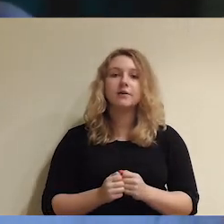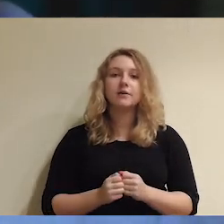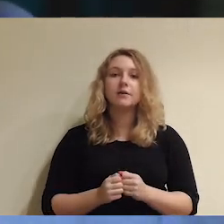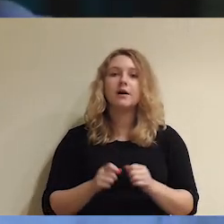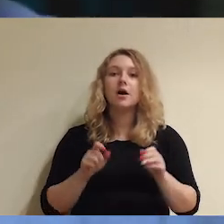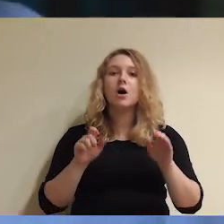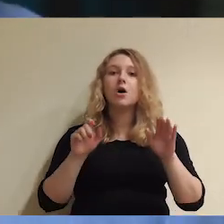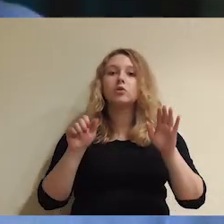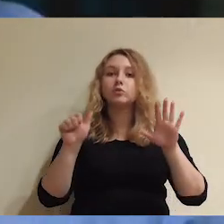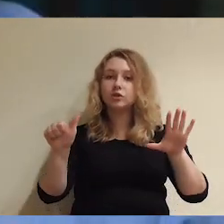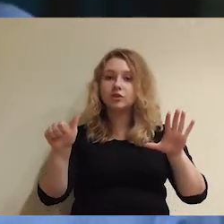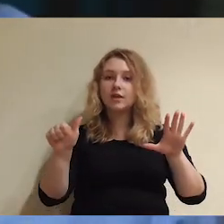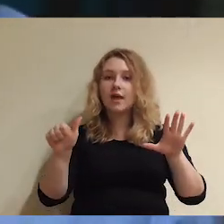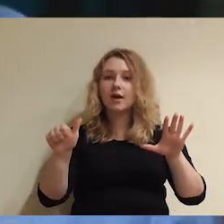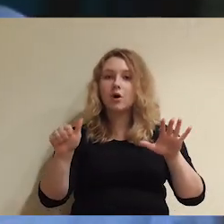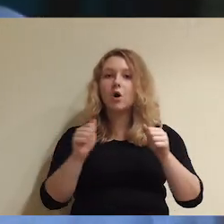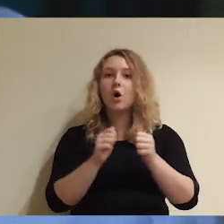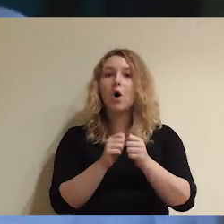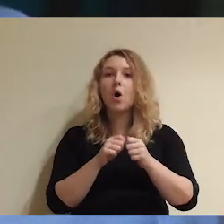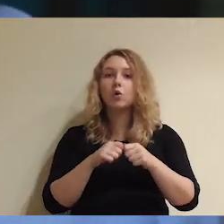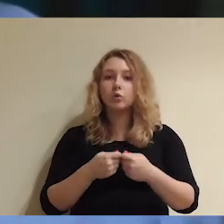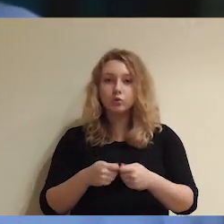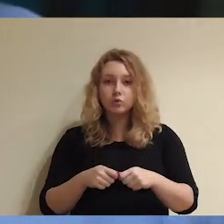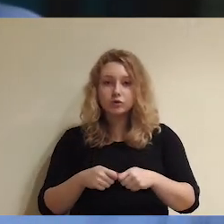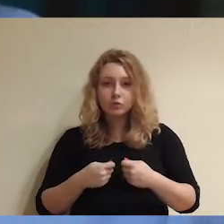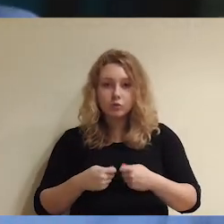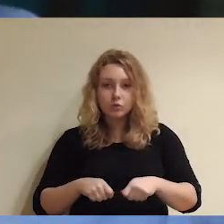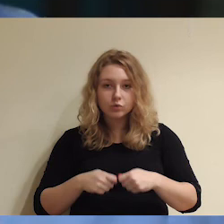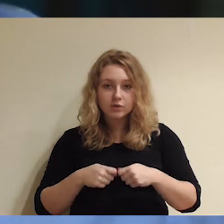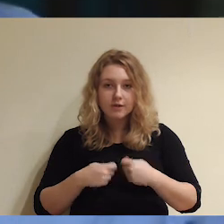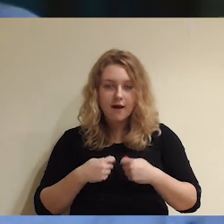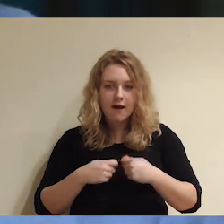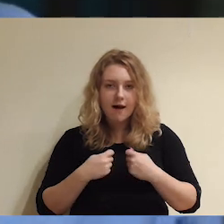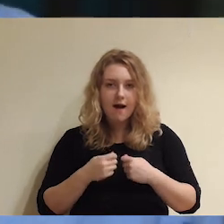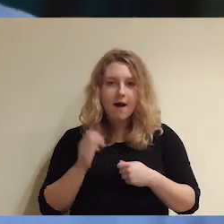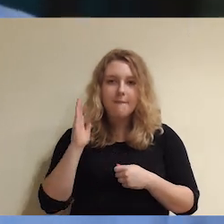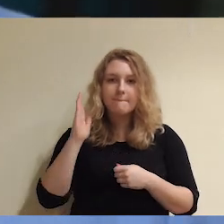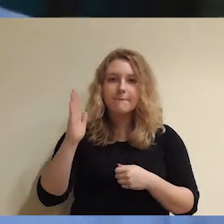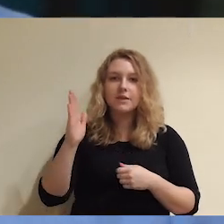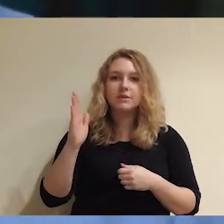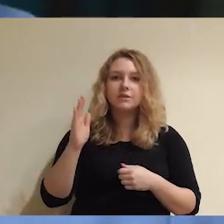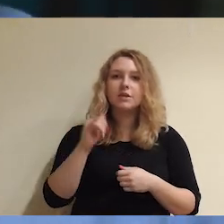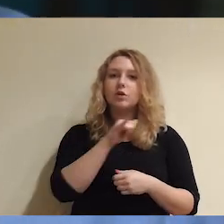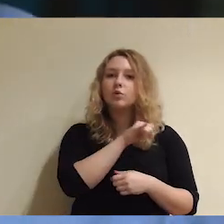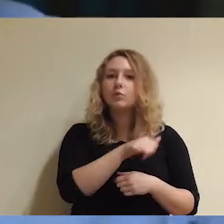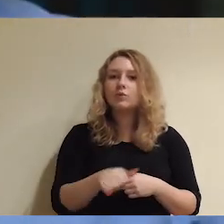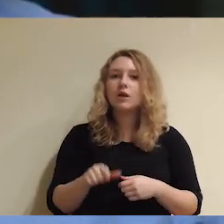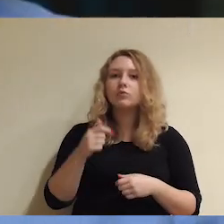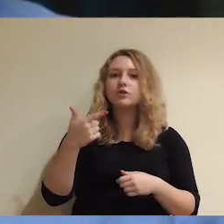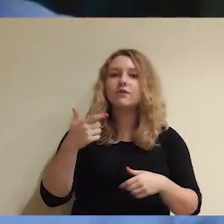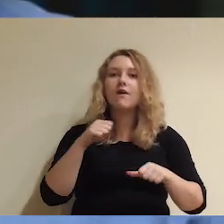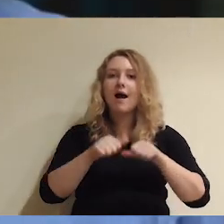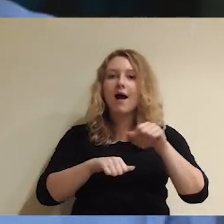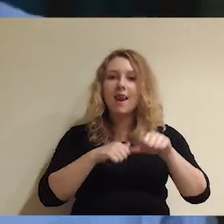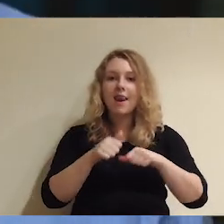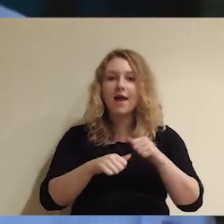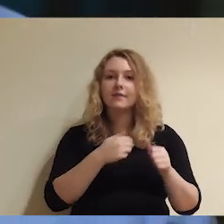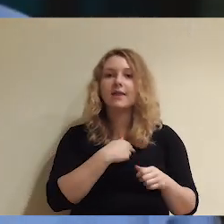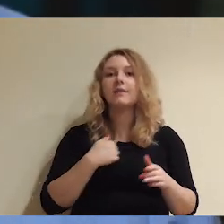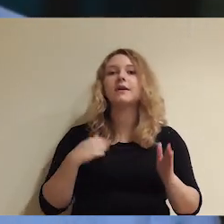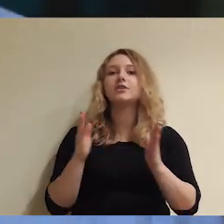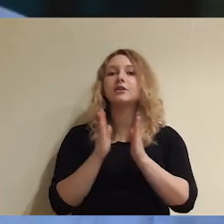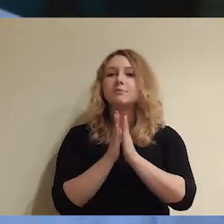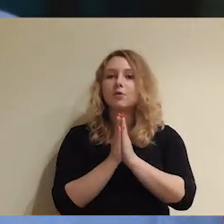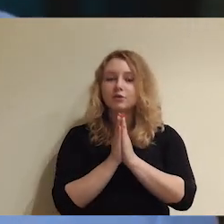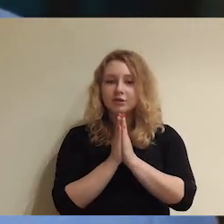jest dzisiaj, moi drodzy, 6 grudnia, to jest bodajże w środę, będziemy obchodzić 2 lata naszej działalności, naszych medytacji. Mam nadzieję,